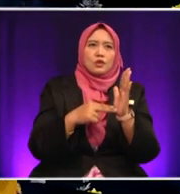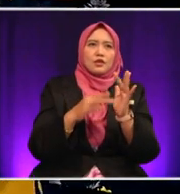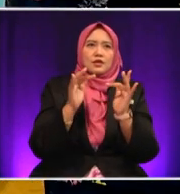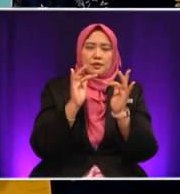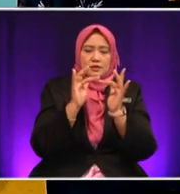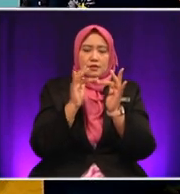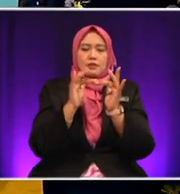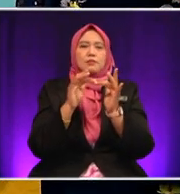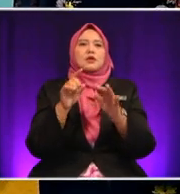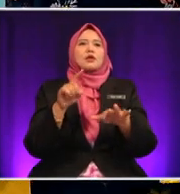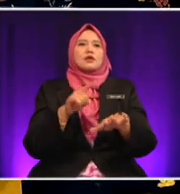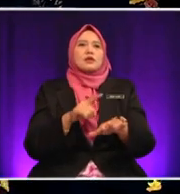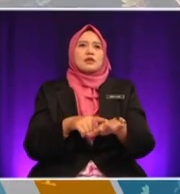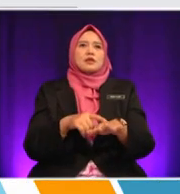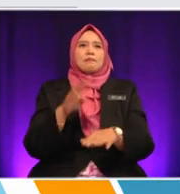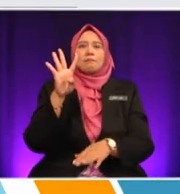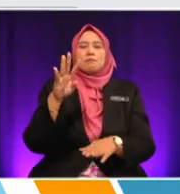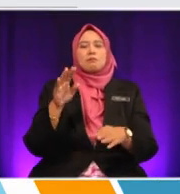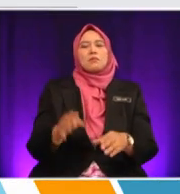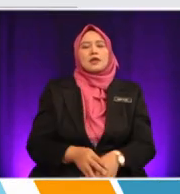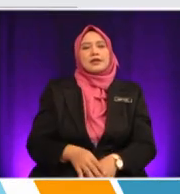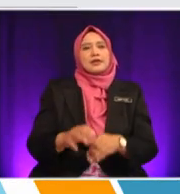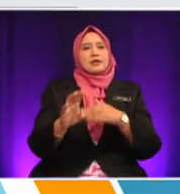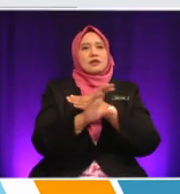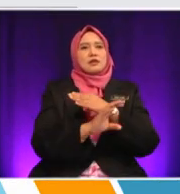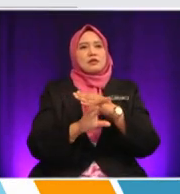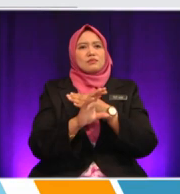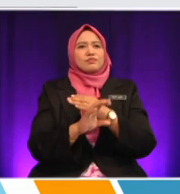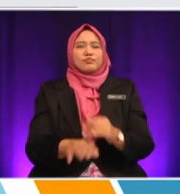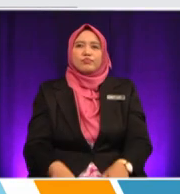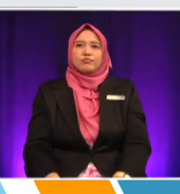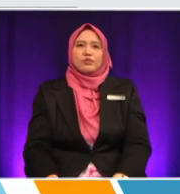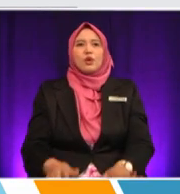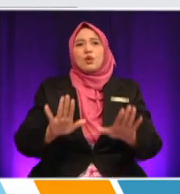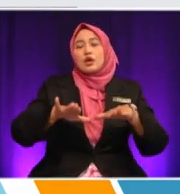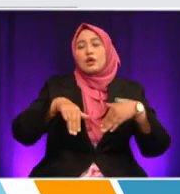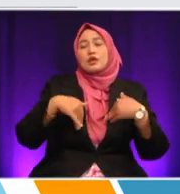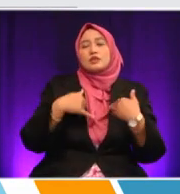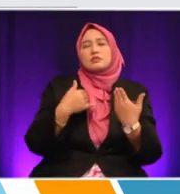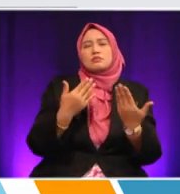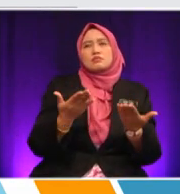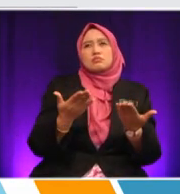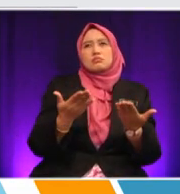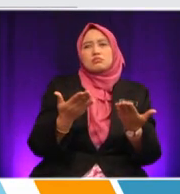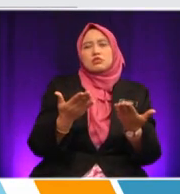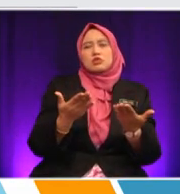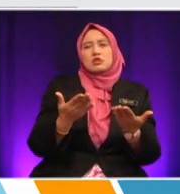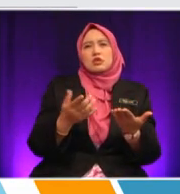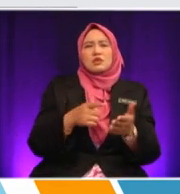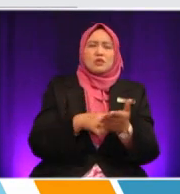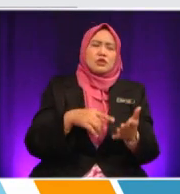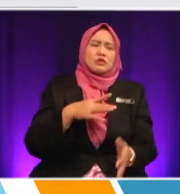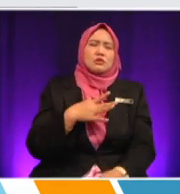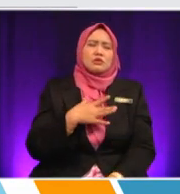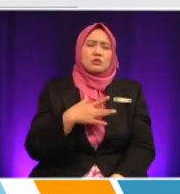pilih negara yang sesuai untuk menjalankan peniagaan secara dalam Kalian ada HAM Apakah negara